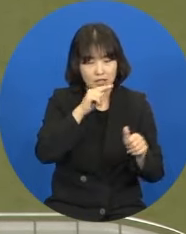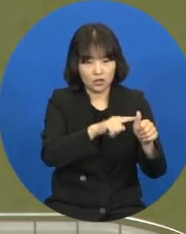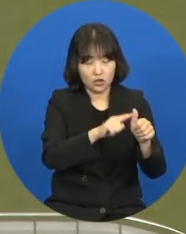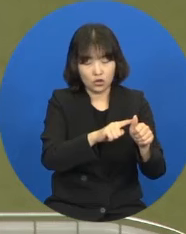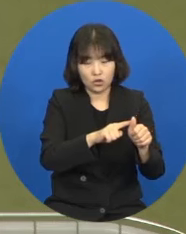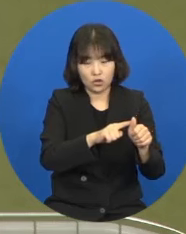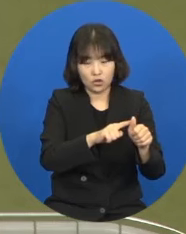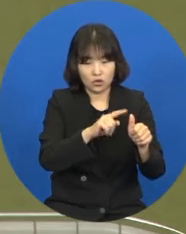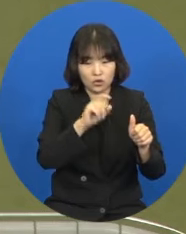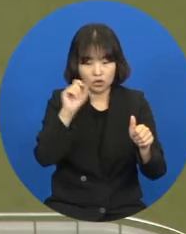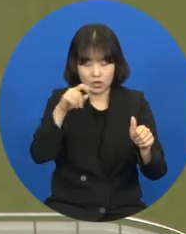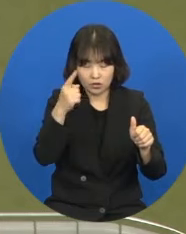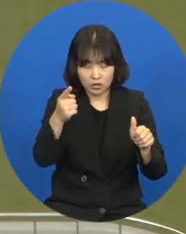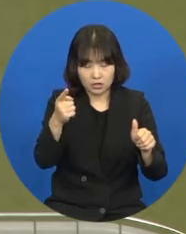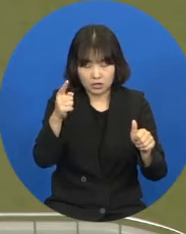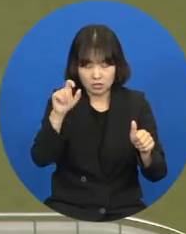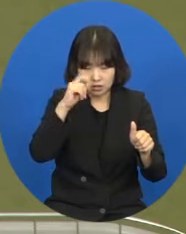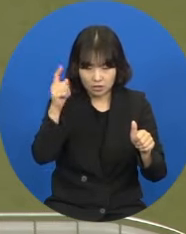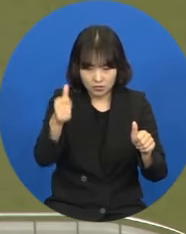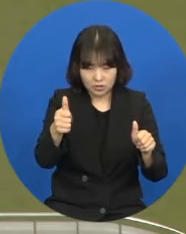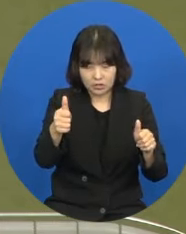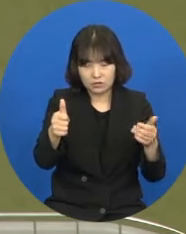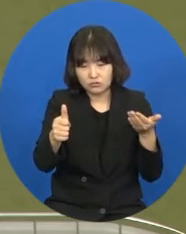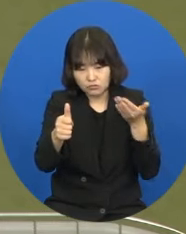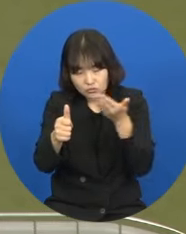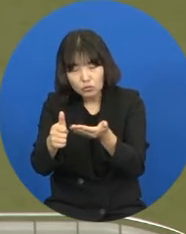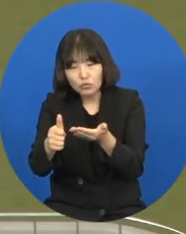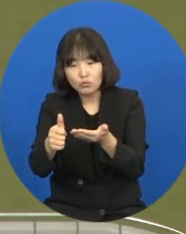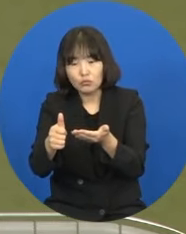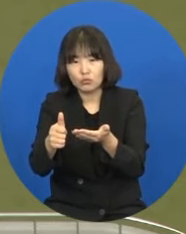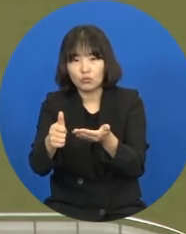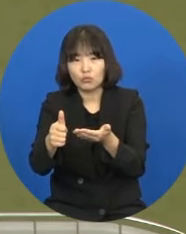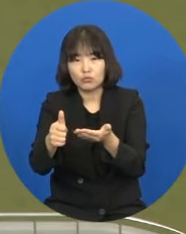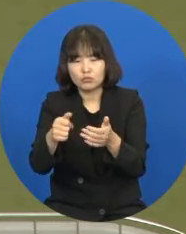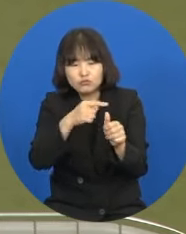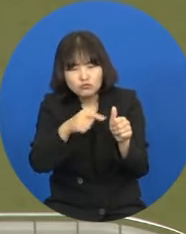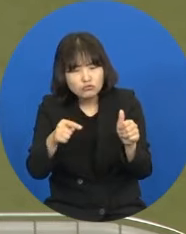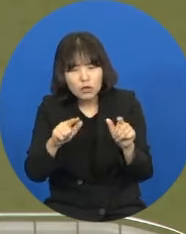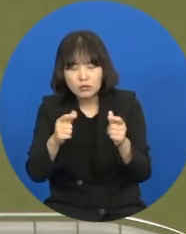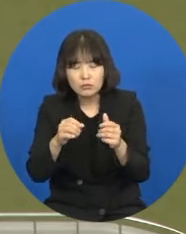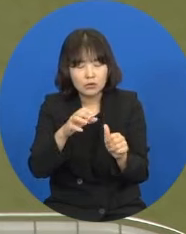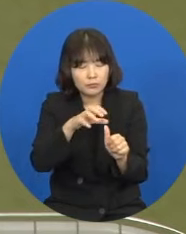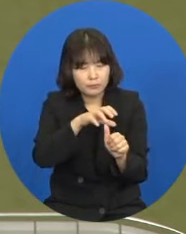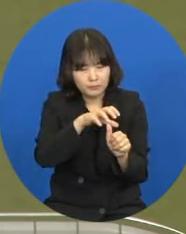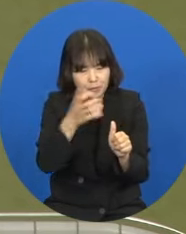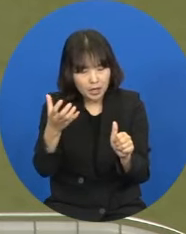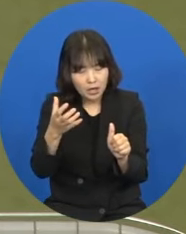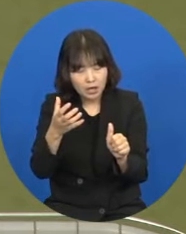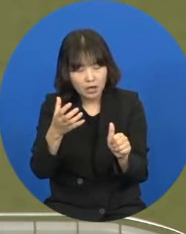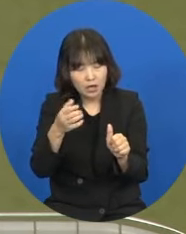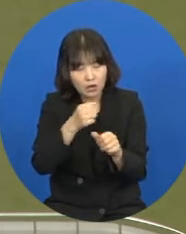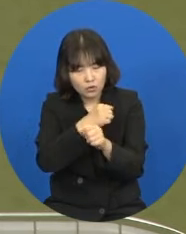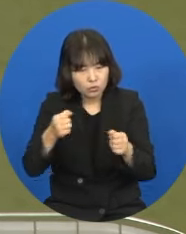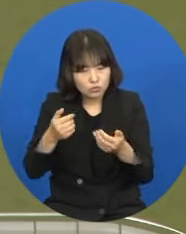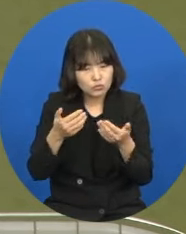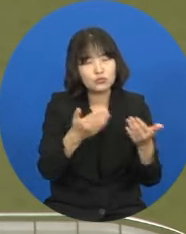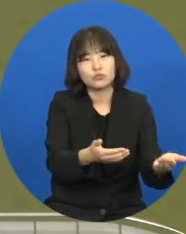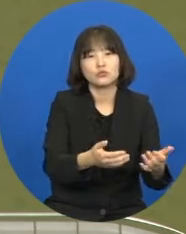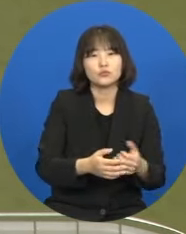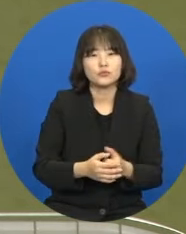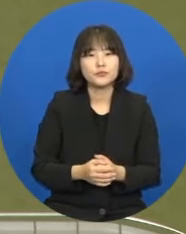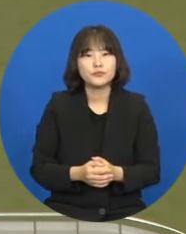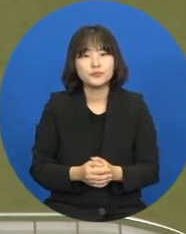너 어떻게 할 거야 죽일래 아니면 그를 풀어줌으로 용서해 줌으로 너의 그